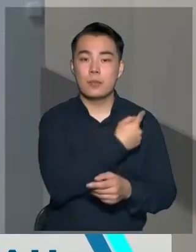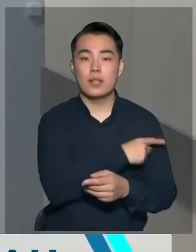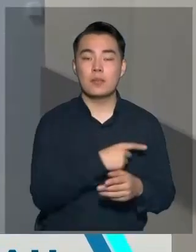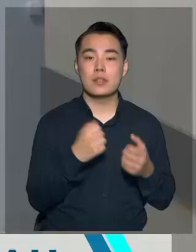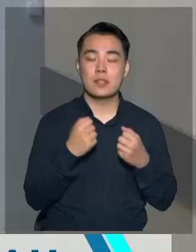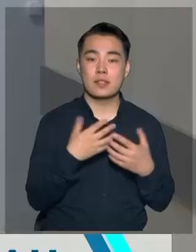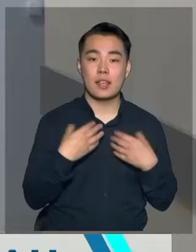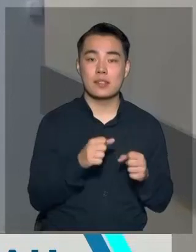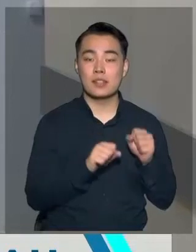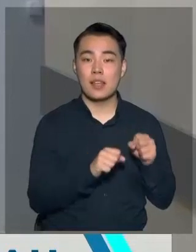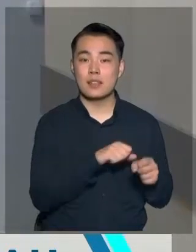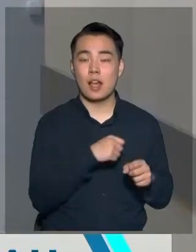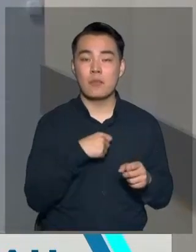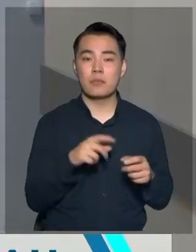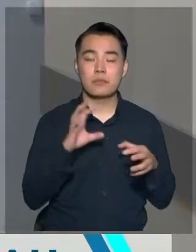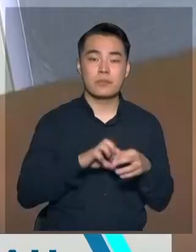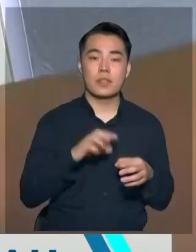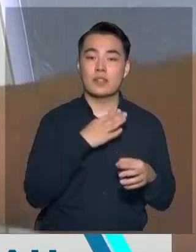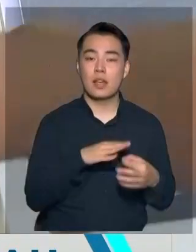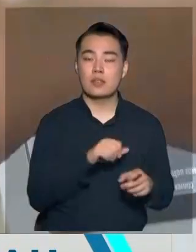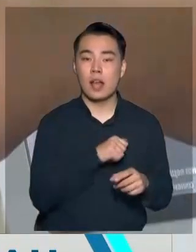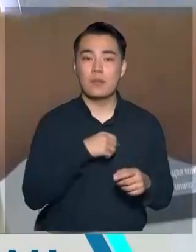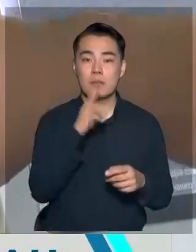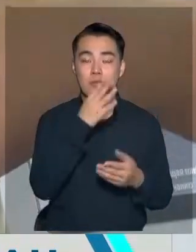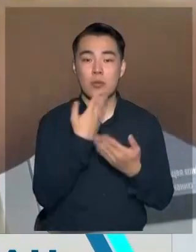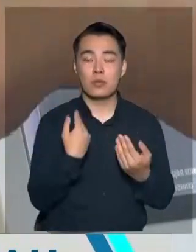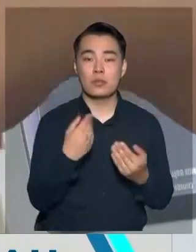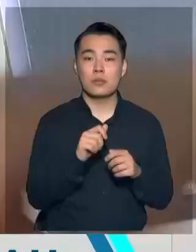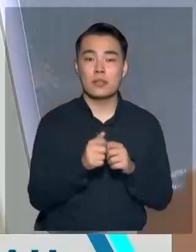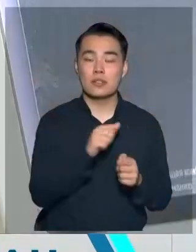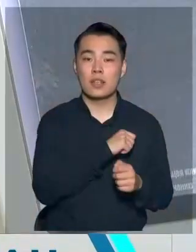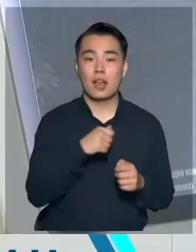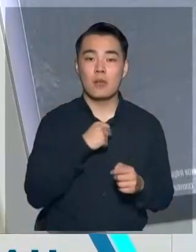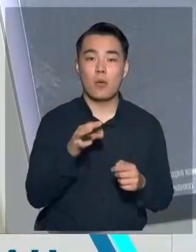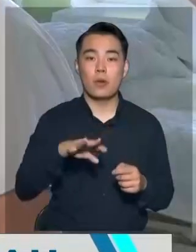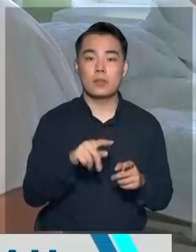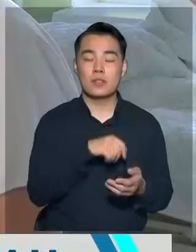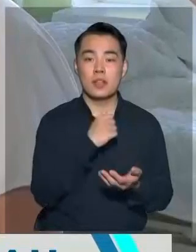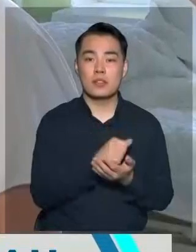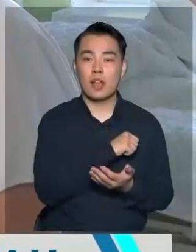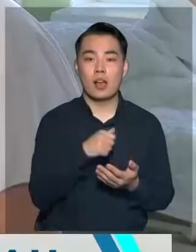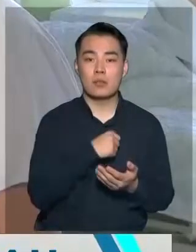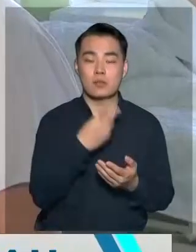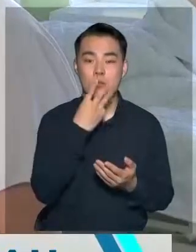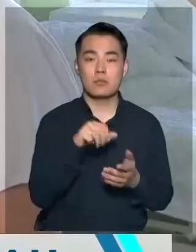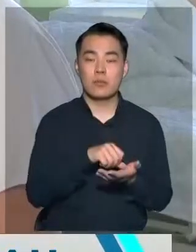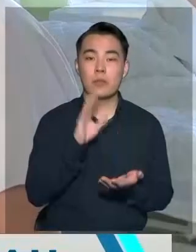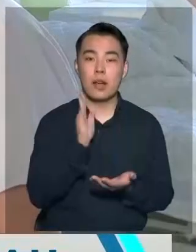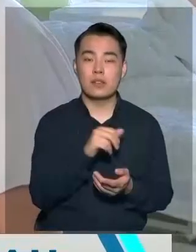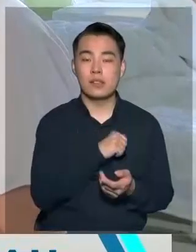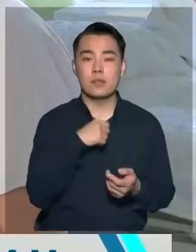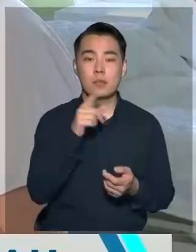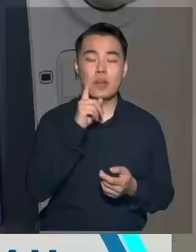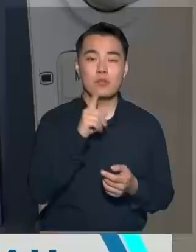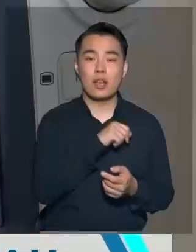сақтандыру жүйесінде сақтандырылмаған. Жарна төлемегендер көшін облыс орталығы бастап тұр. Жезқазған қаласында мұндай